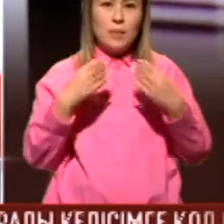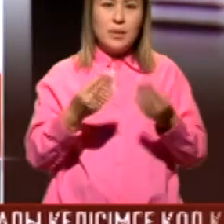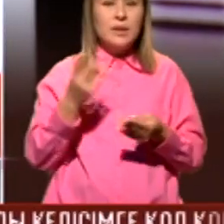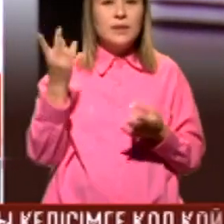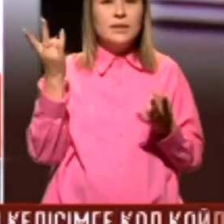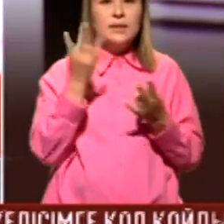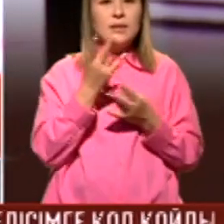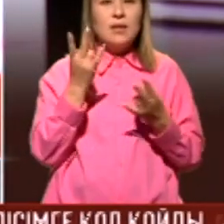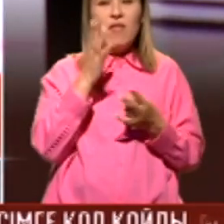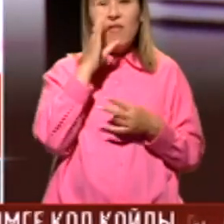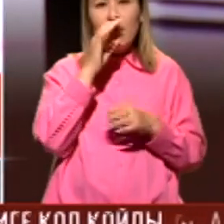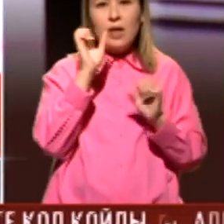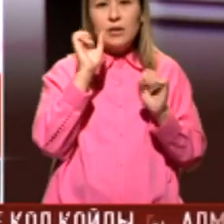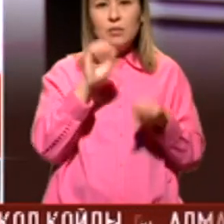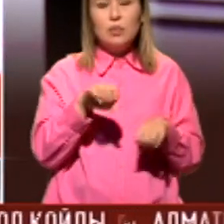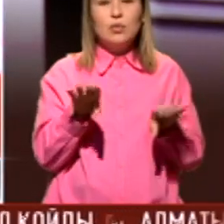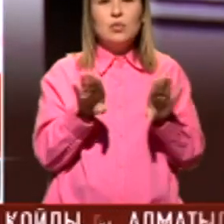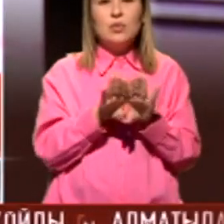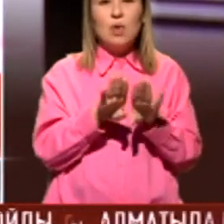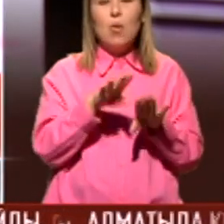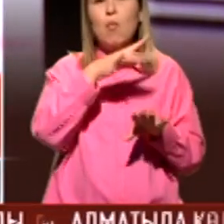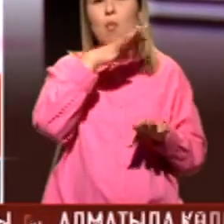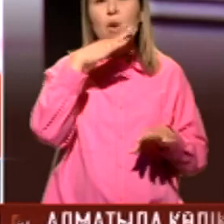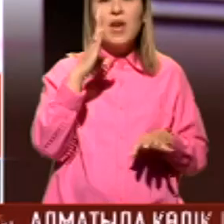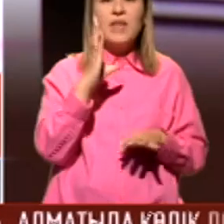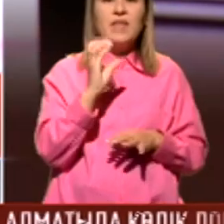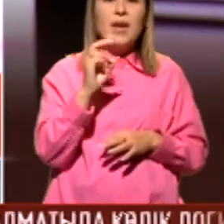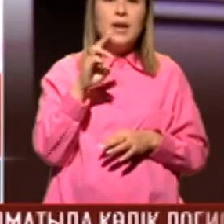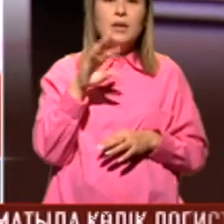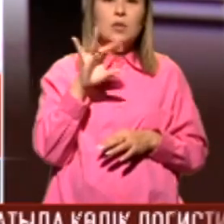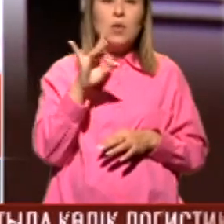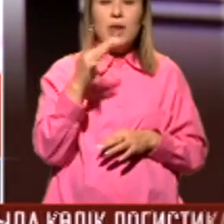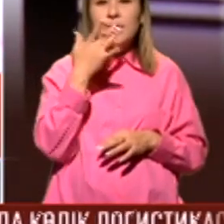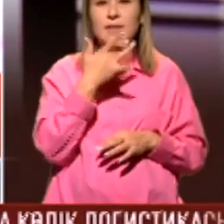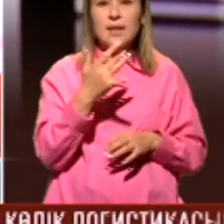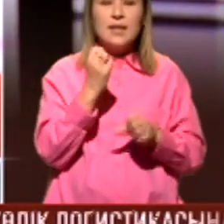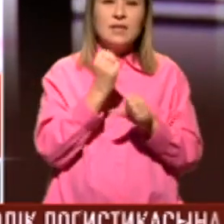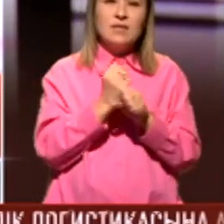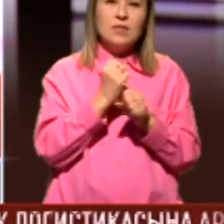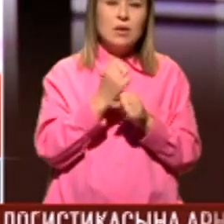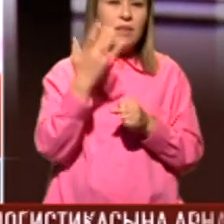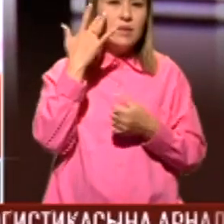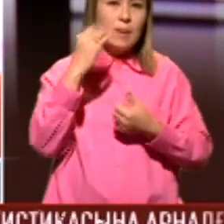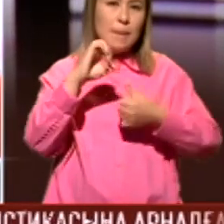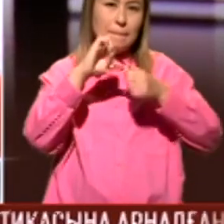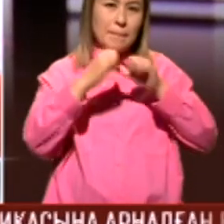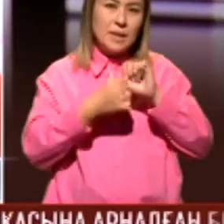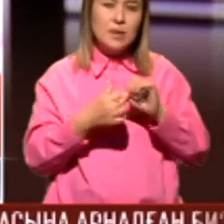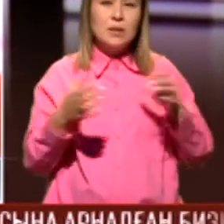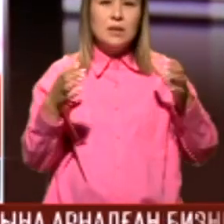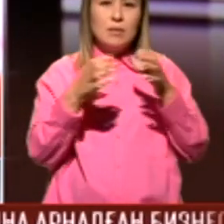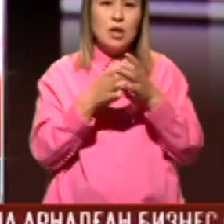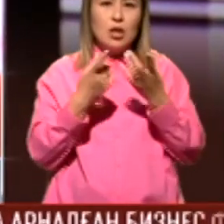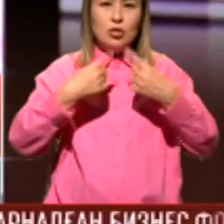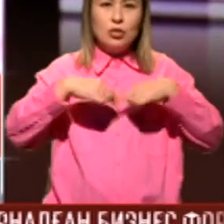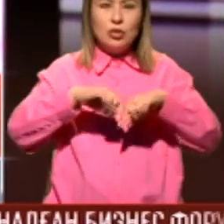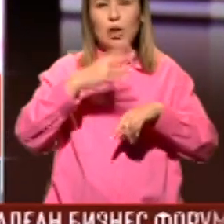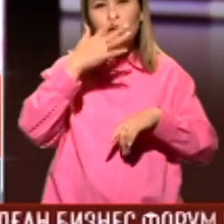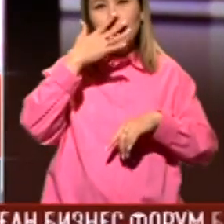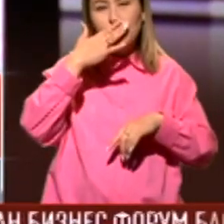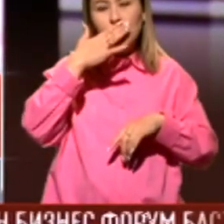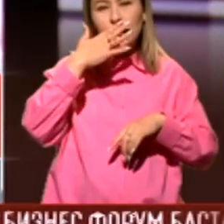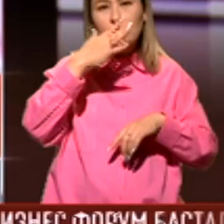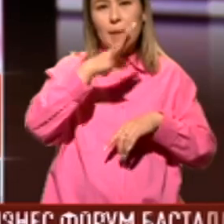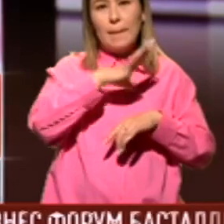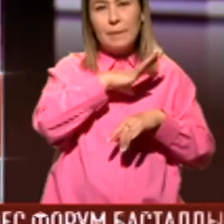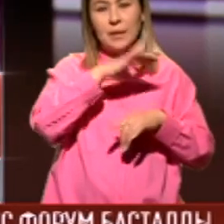пайдалануға тиісті мүмкіндігіміз осы көп векторлы саясат және оның қалқан ретінде әрқашан Біріккен Ұлттар ұйымындағы азаматтар мен